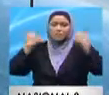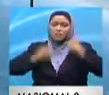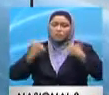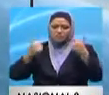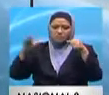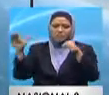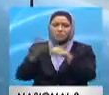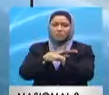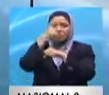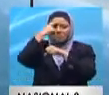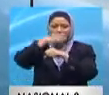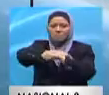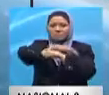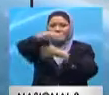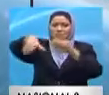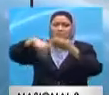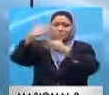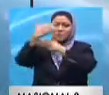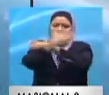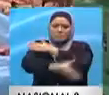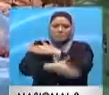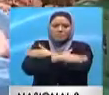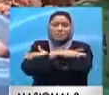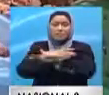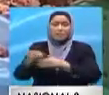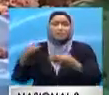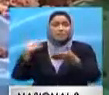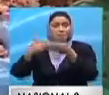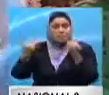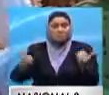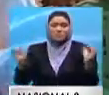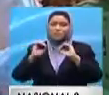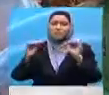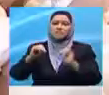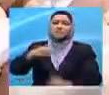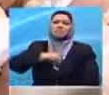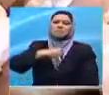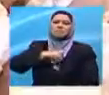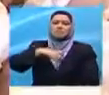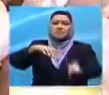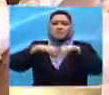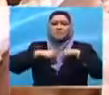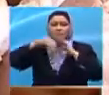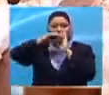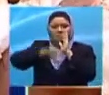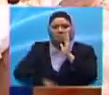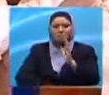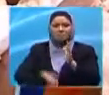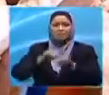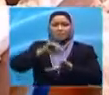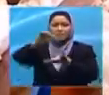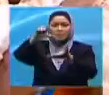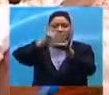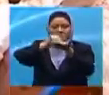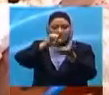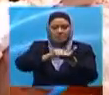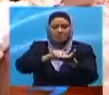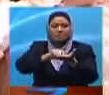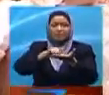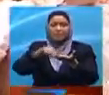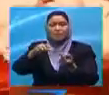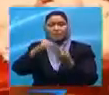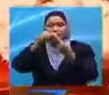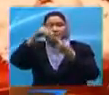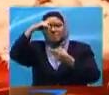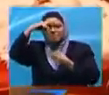di seluruh negara dan setakat ini tiada laporan diterima berkaitan kekurangan bekalan ayam di setengah tempat, terutamanya di Putrajaya